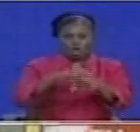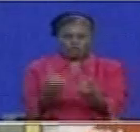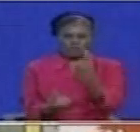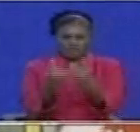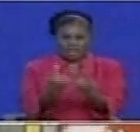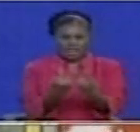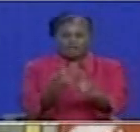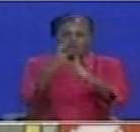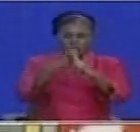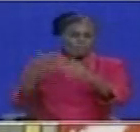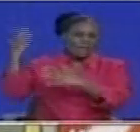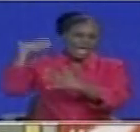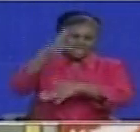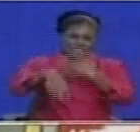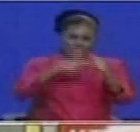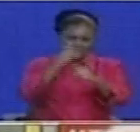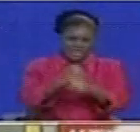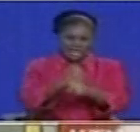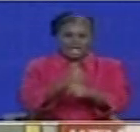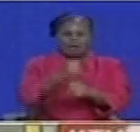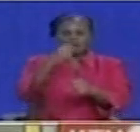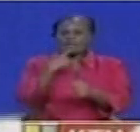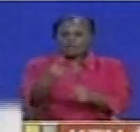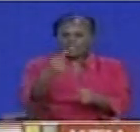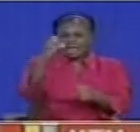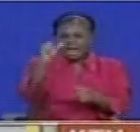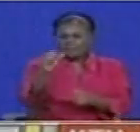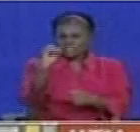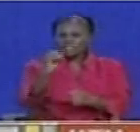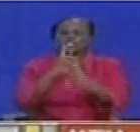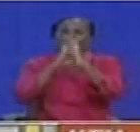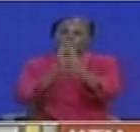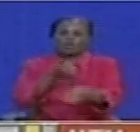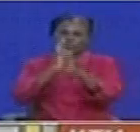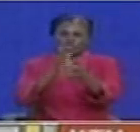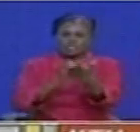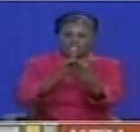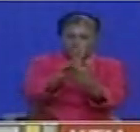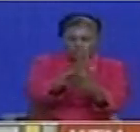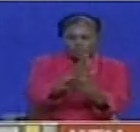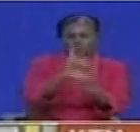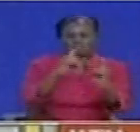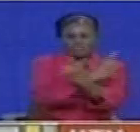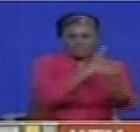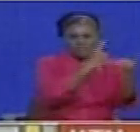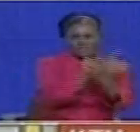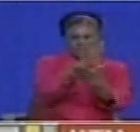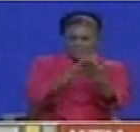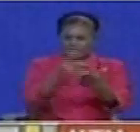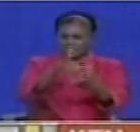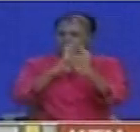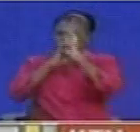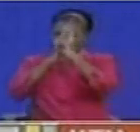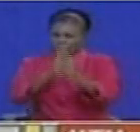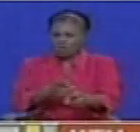kwamba tangu mwaka jana ni visa 150 tu vya dhulma vilivyoripotiwa kupitia idara tofauti za humu nchini. Hii ni kulingana na ripoti